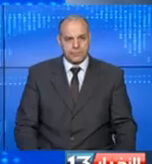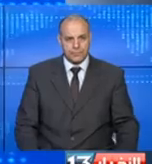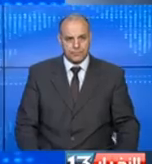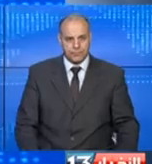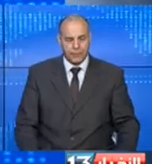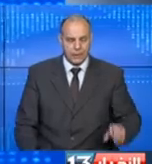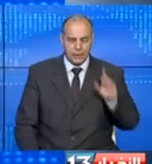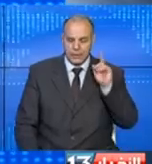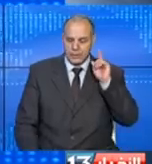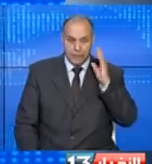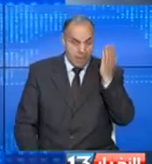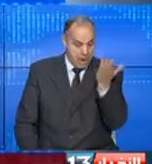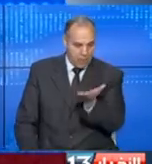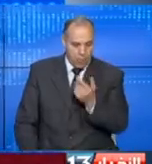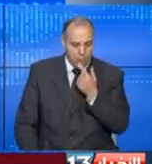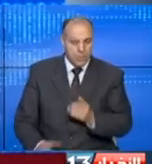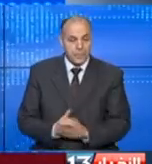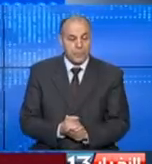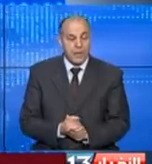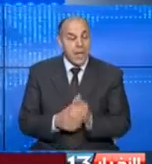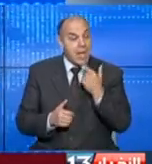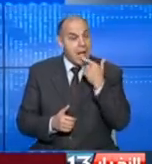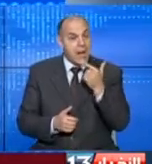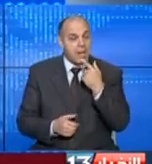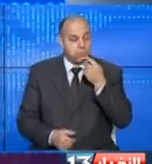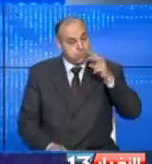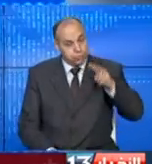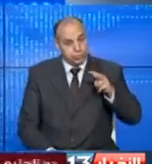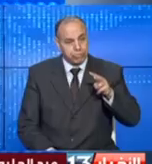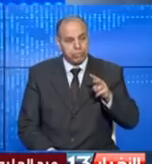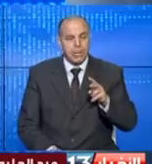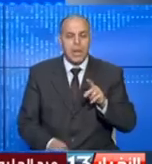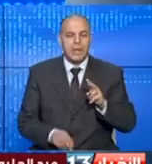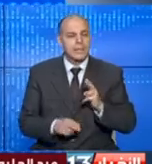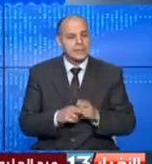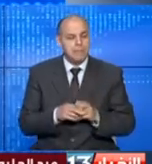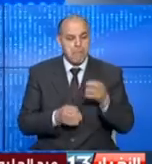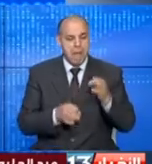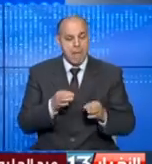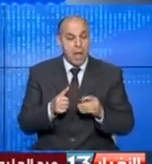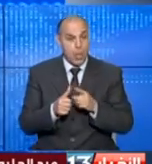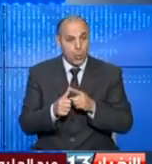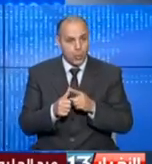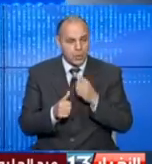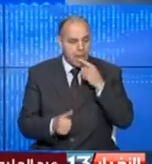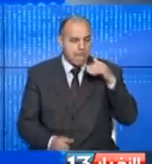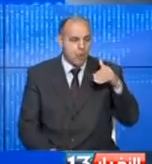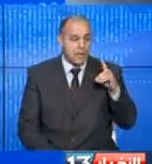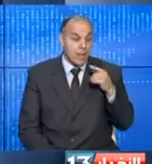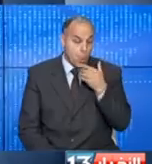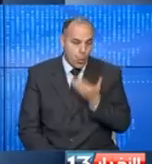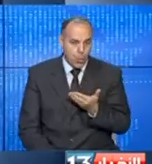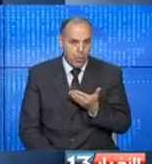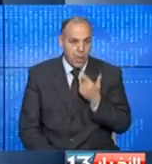اهلا بكم من جديد اعلن الناطق الرسمي باسم المحكمه الابتدائيه بتونس محسن الدولي اليوم